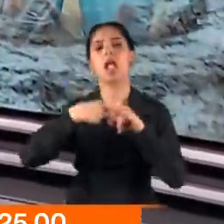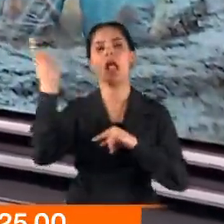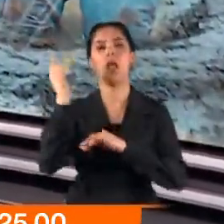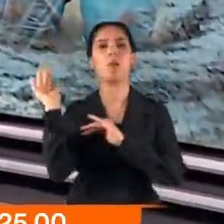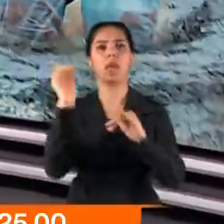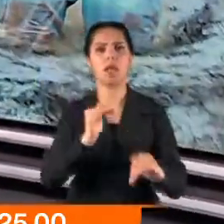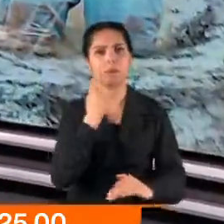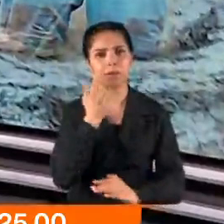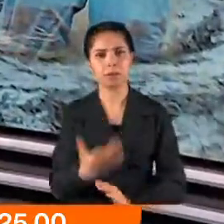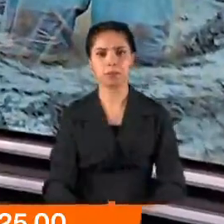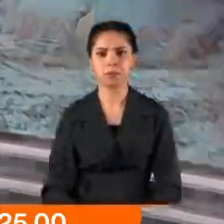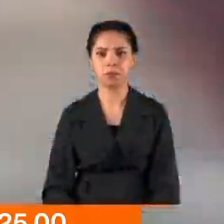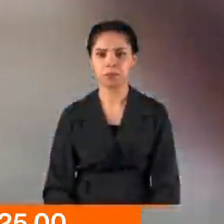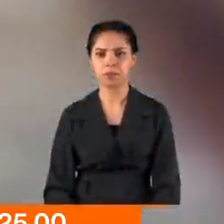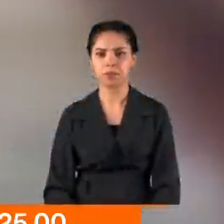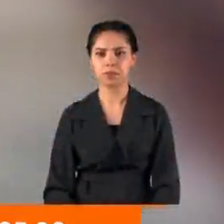girdi.